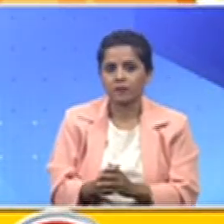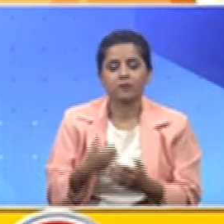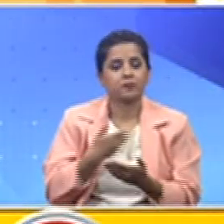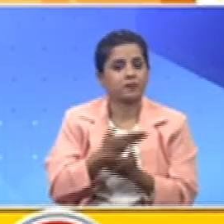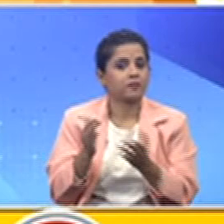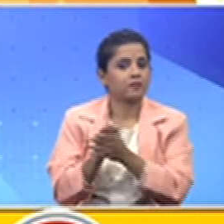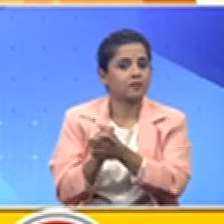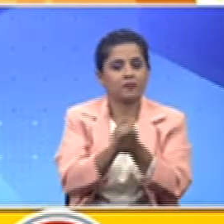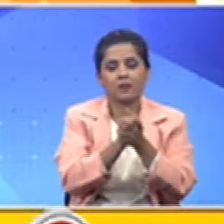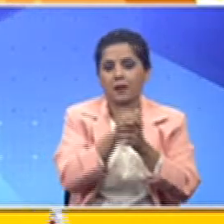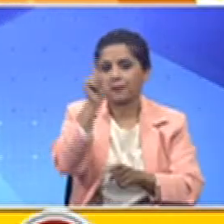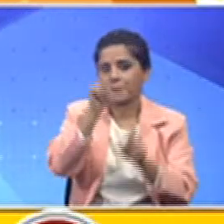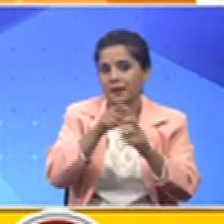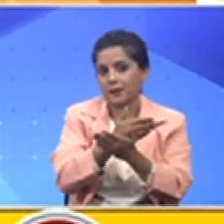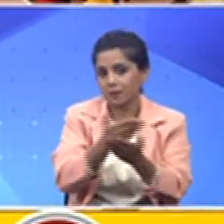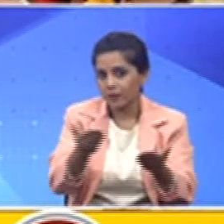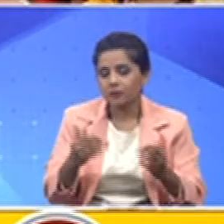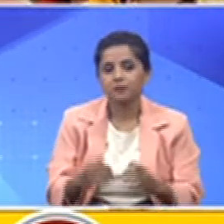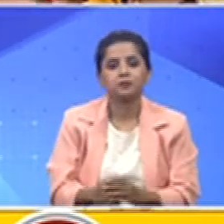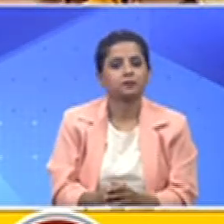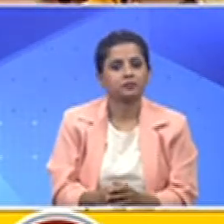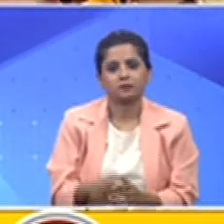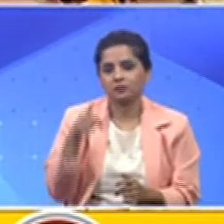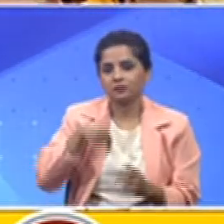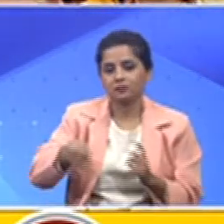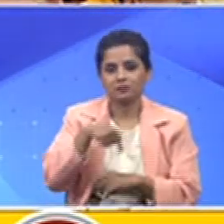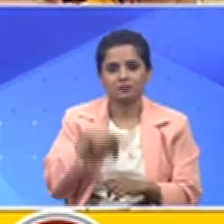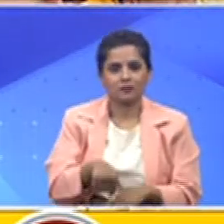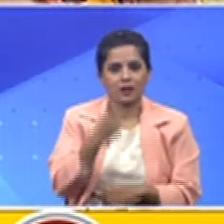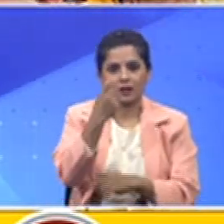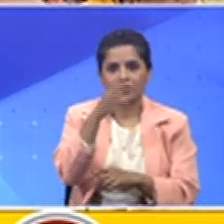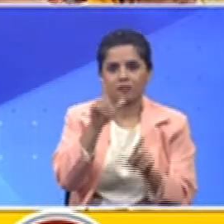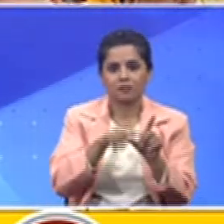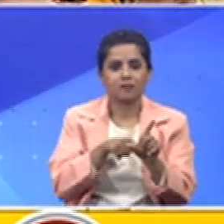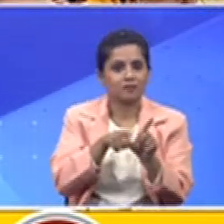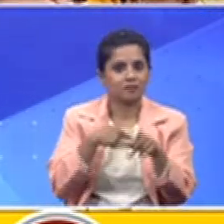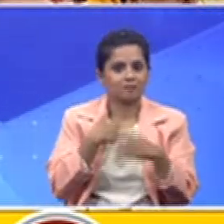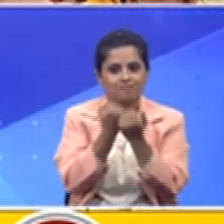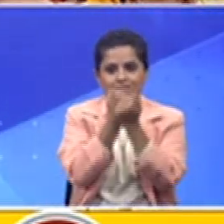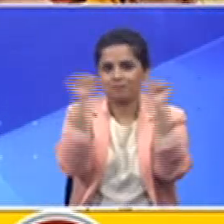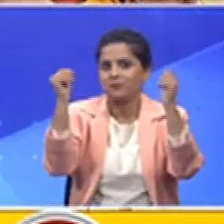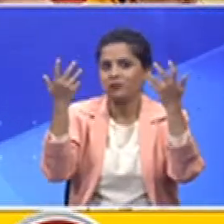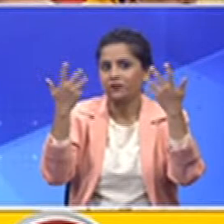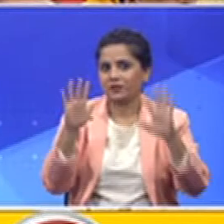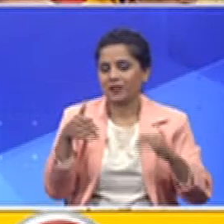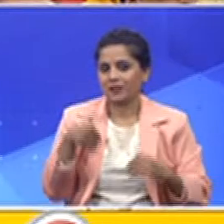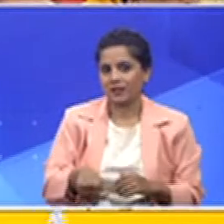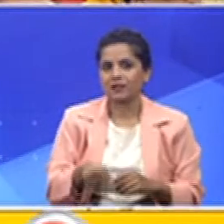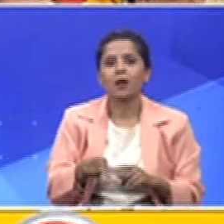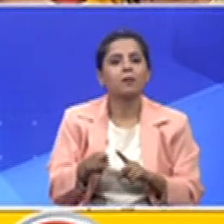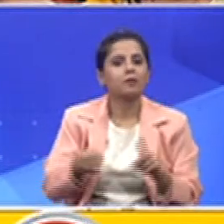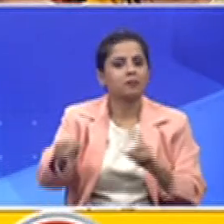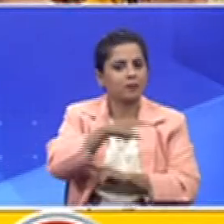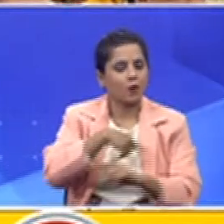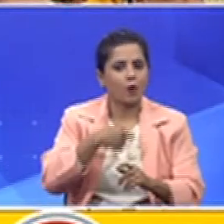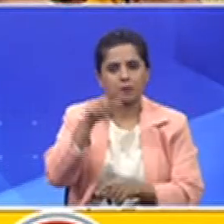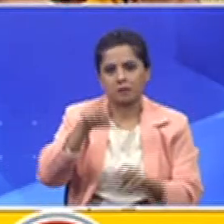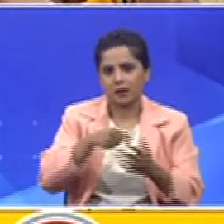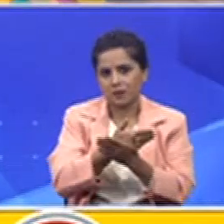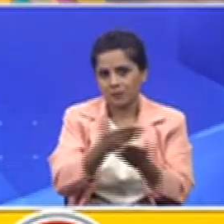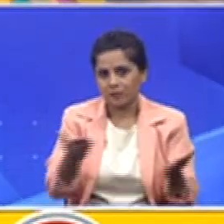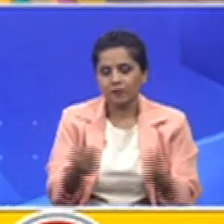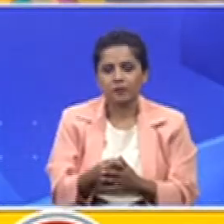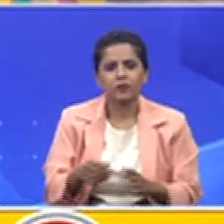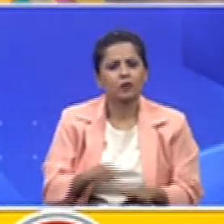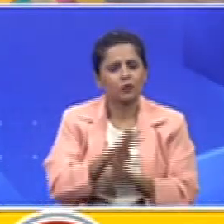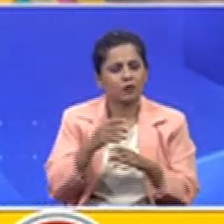प्यारे देशवासियों, आजादी के 75 साल पूरे होने के अवसर पर हम सभी